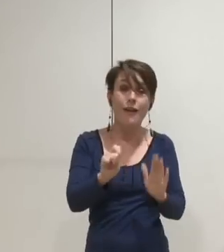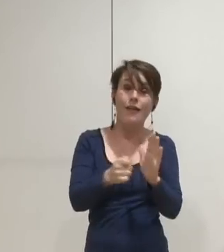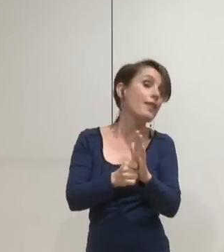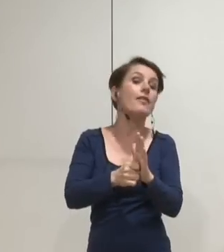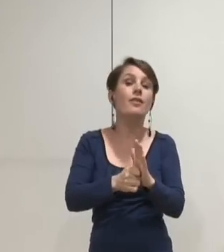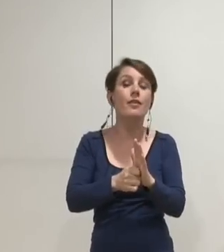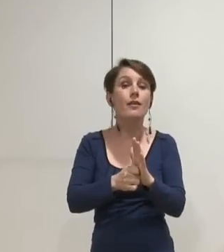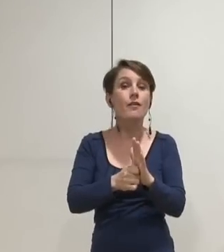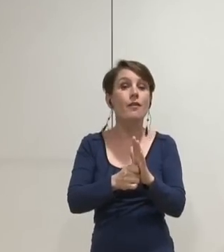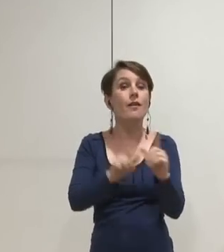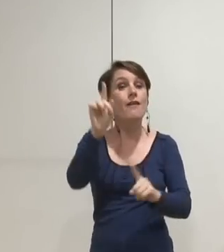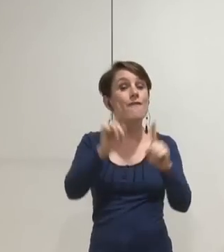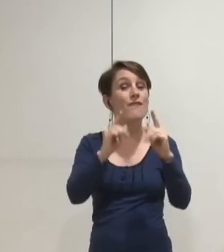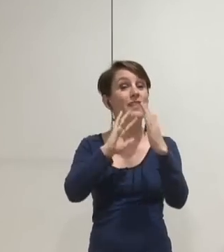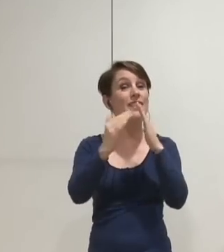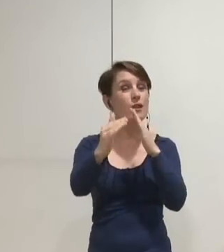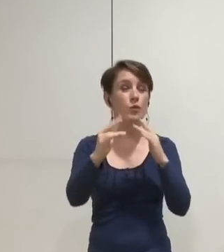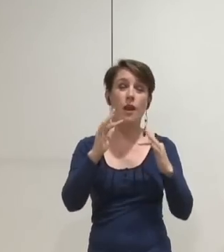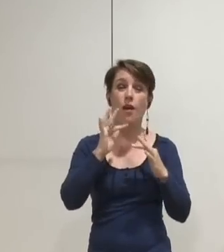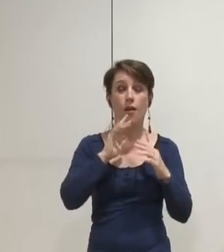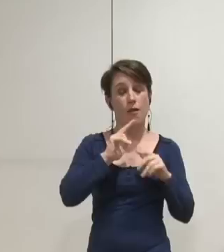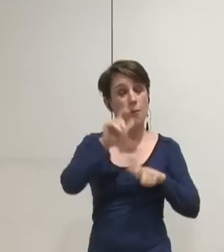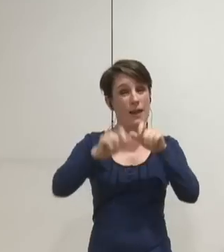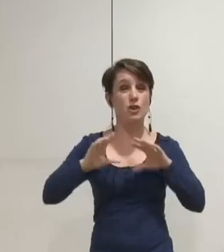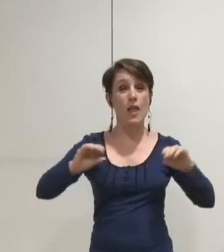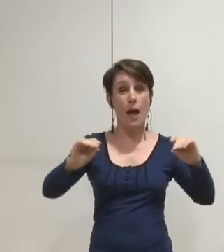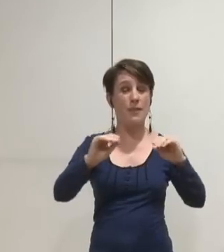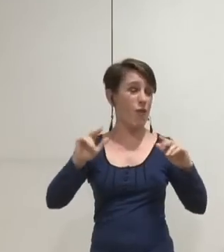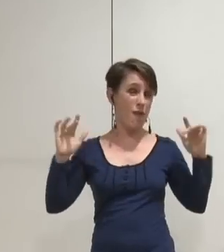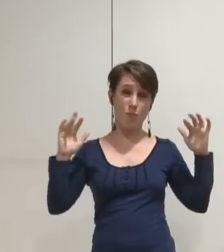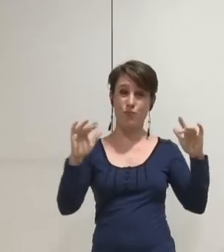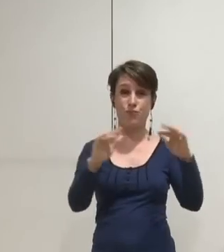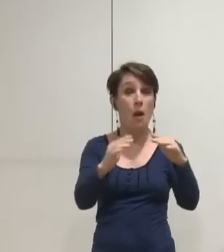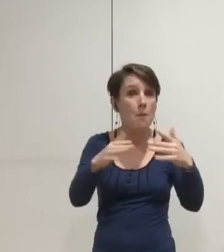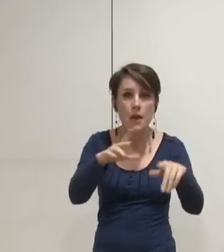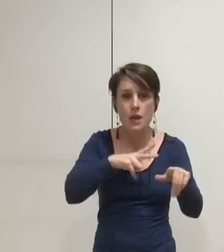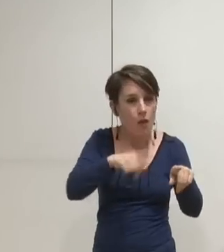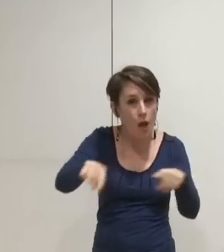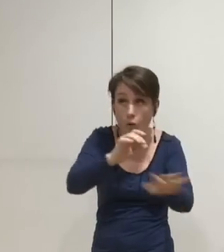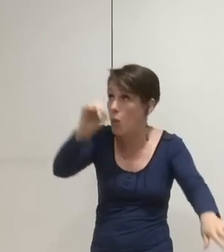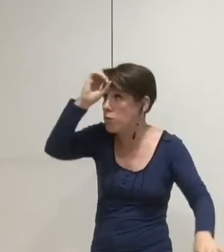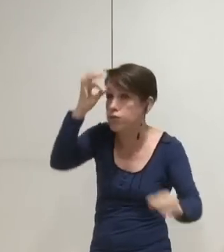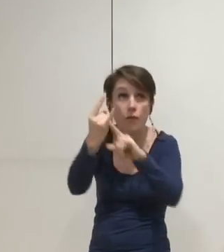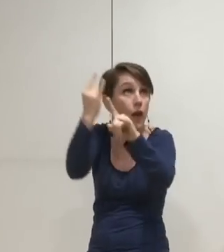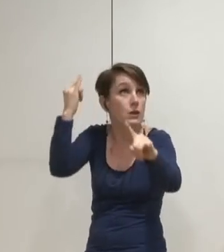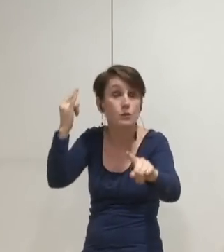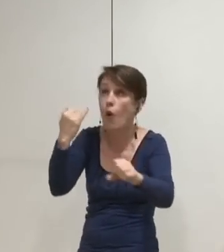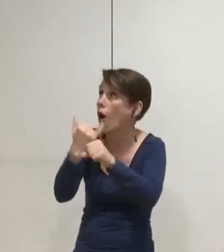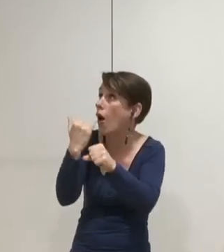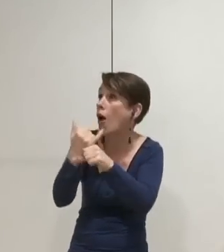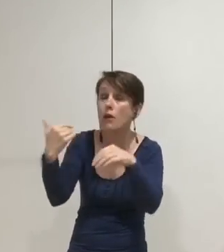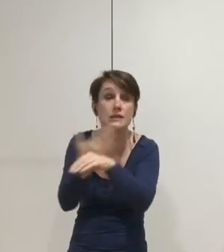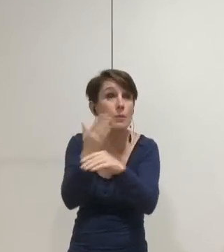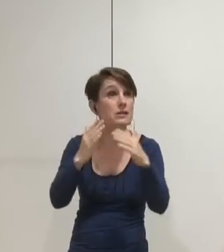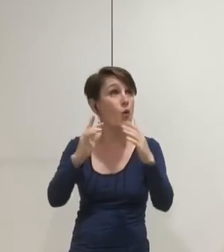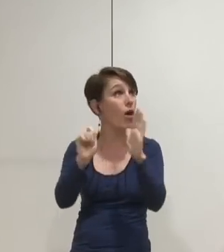malheureusement ne savent pas tous l'importance qu' a eu cette journée ne connaissent pas tous les tenants et les aboutissants pardon de la journée